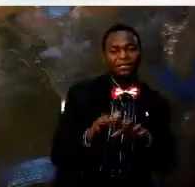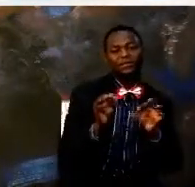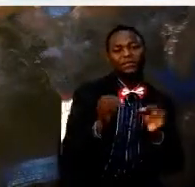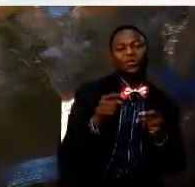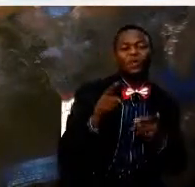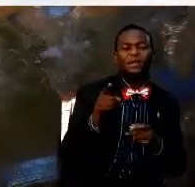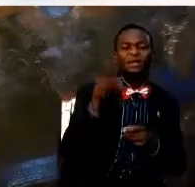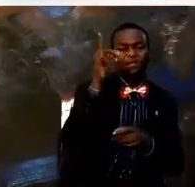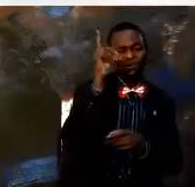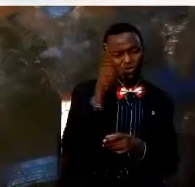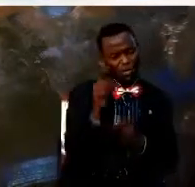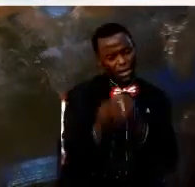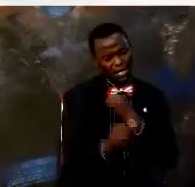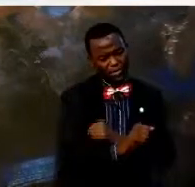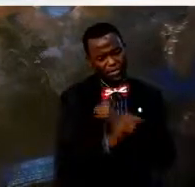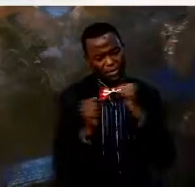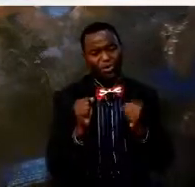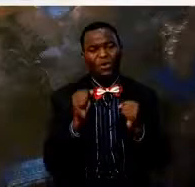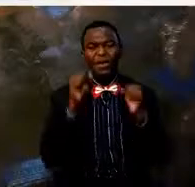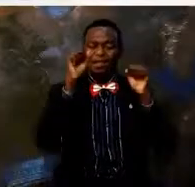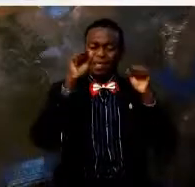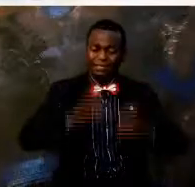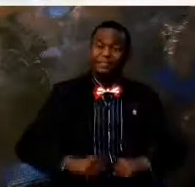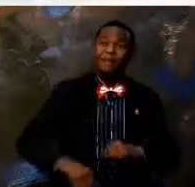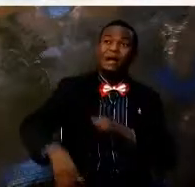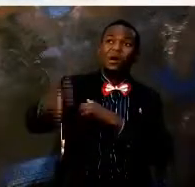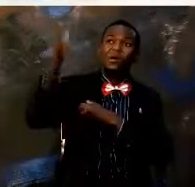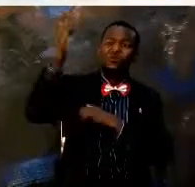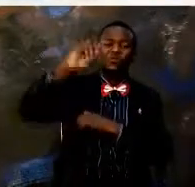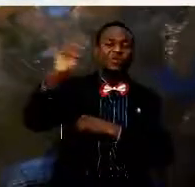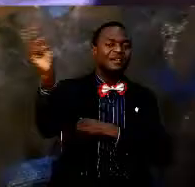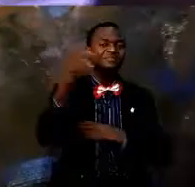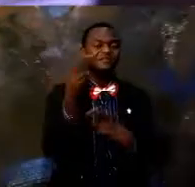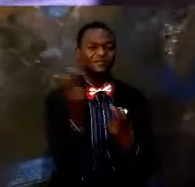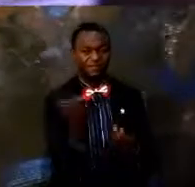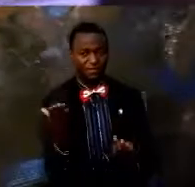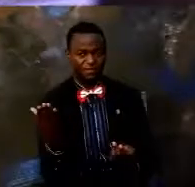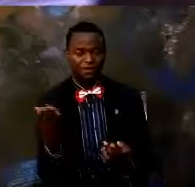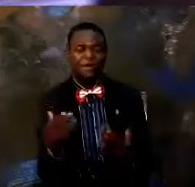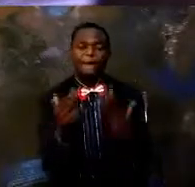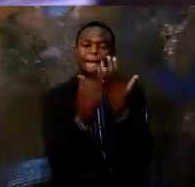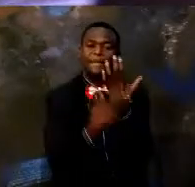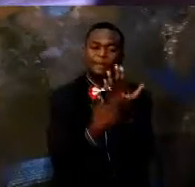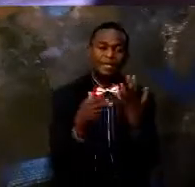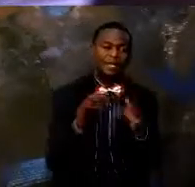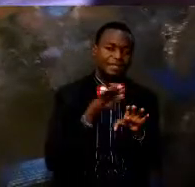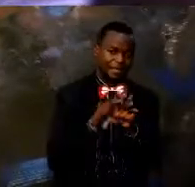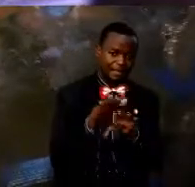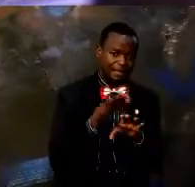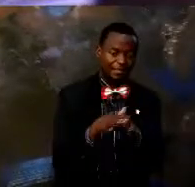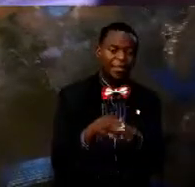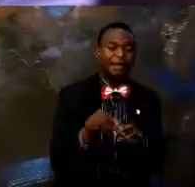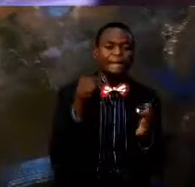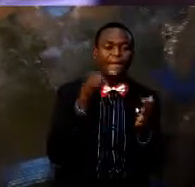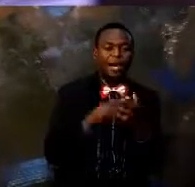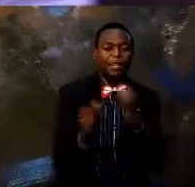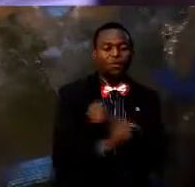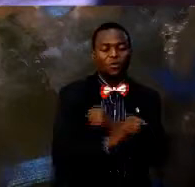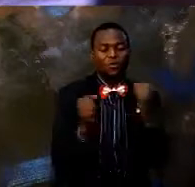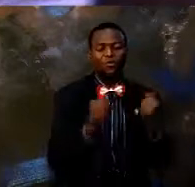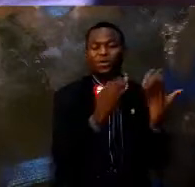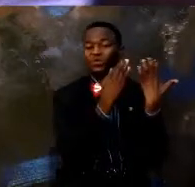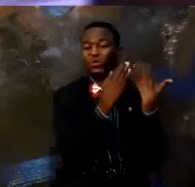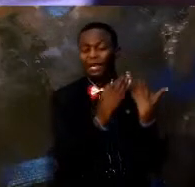nini aliyetuokoa anapaswa awe Mungu na si vinginevyo. Biblia itaeleza maana wokovu wetu gharama